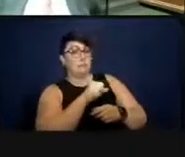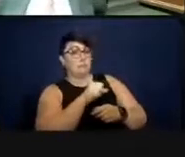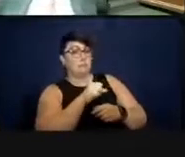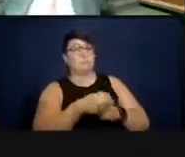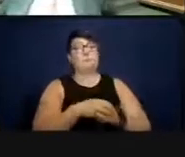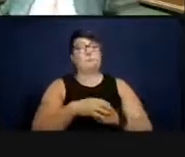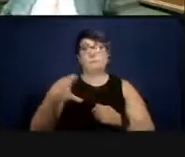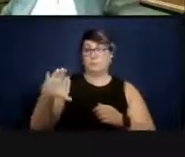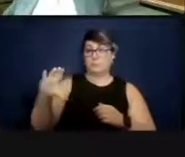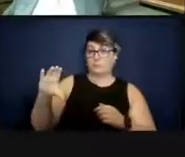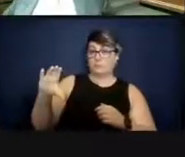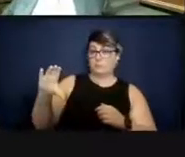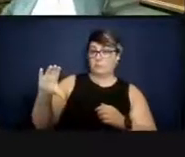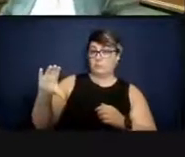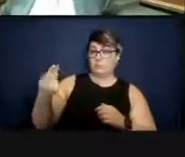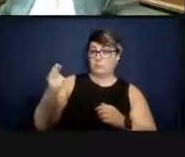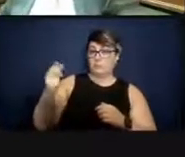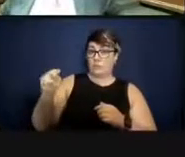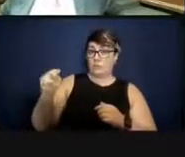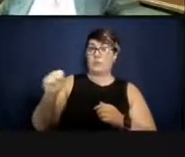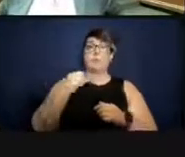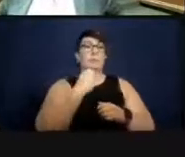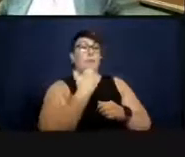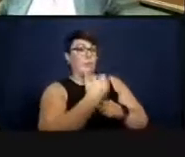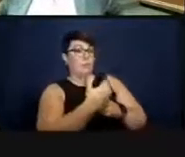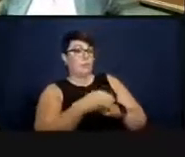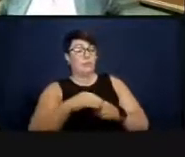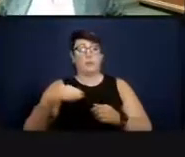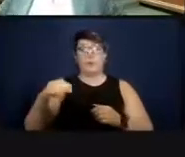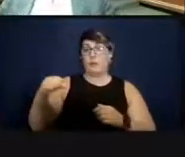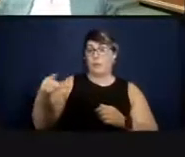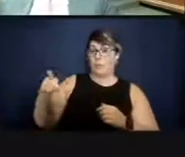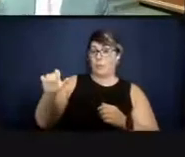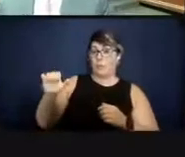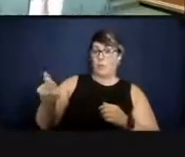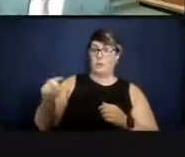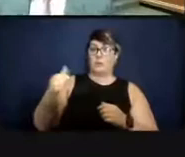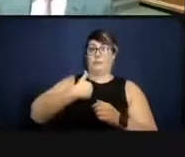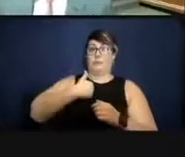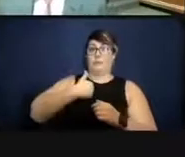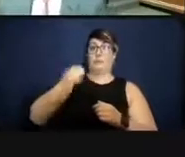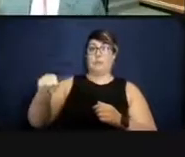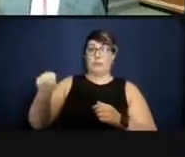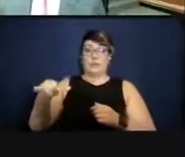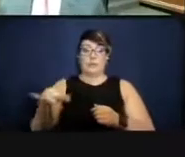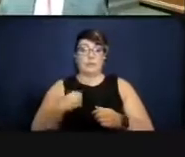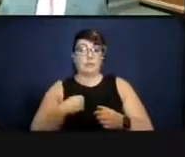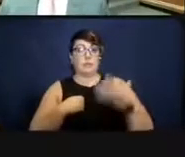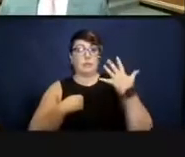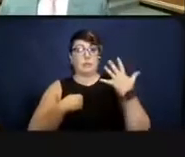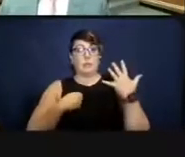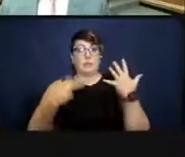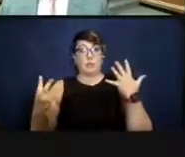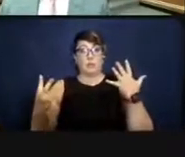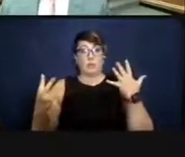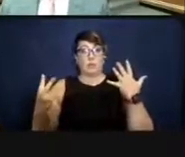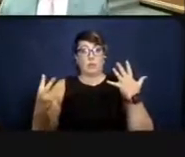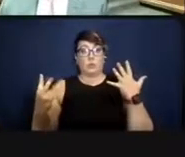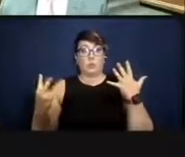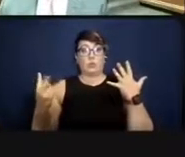Nasema ndiyo. Sawa. Dr. Chris, ndiyo. Dan Porter, ndiyo. Kwa